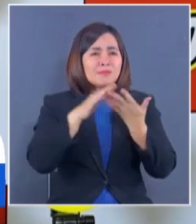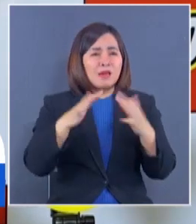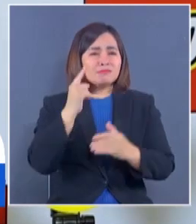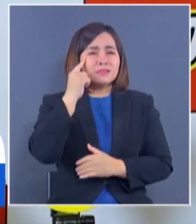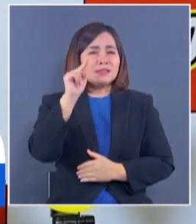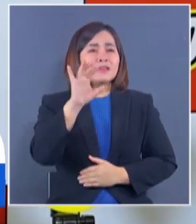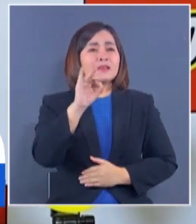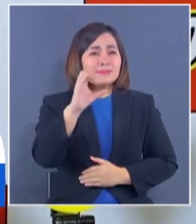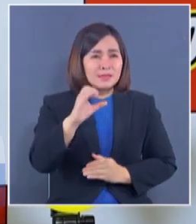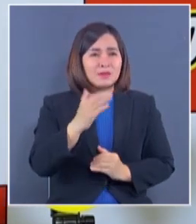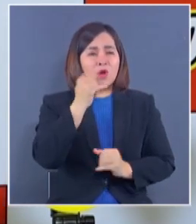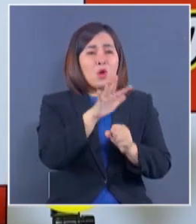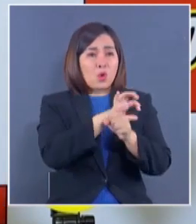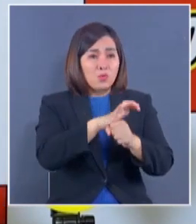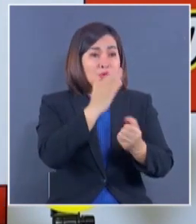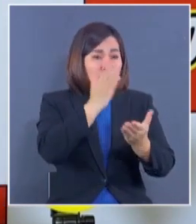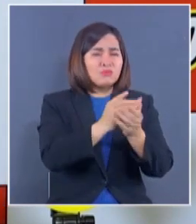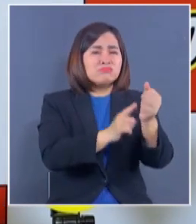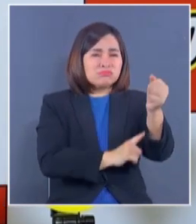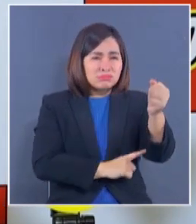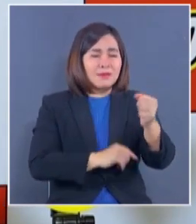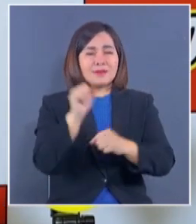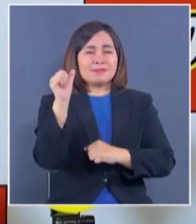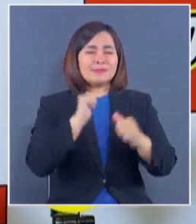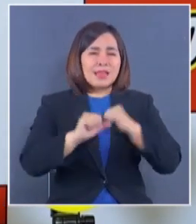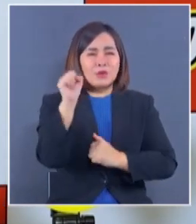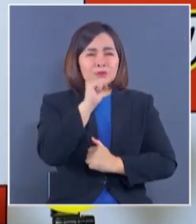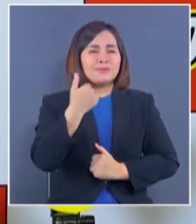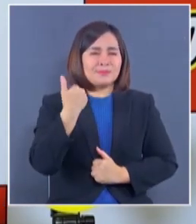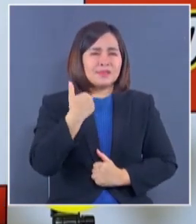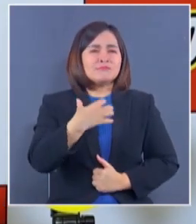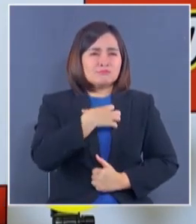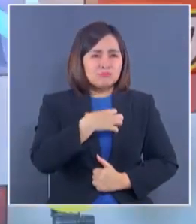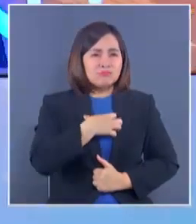เหมือนโควิดมาด้วยแล้วหยุดไปนานเขามีคอนเสิร์ตกันคอนเสิร์ตมันก็อยากจะเล่นอะไรอย่างเงี้ย